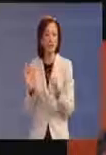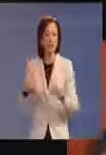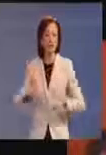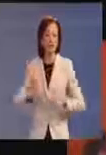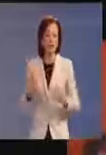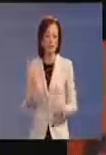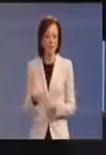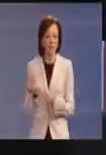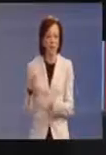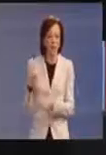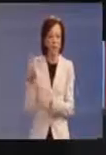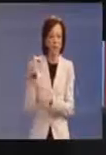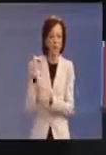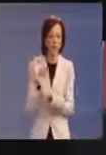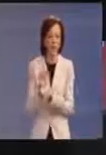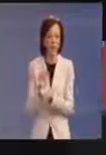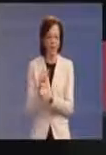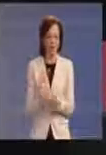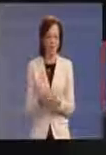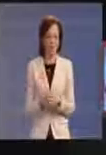in dem letzten Jahr geleistet haben.